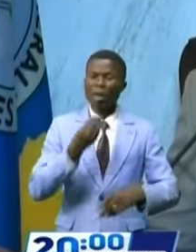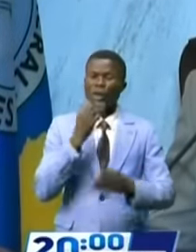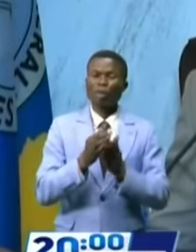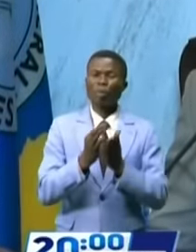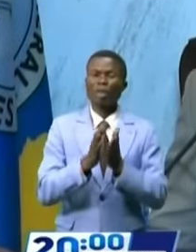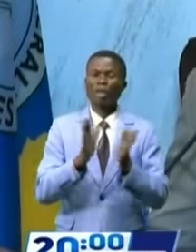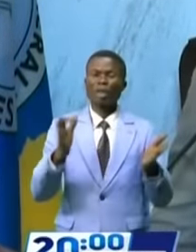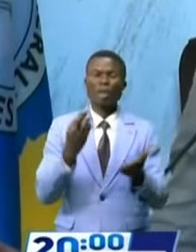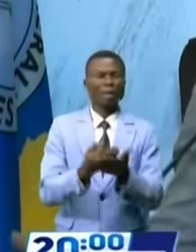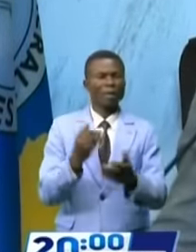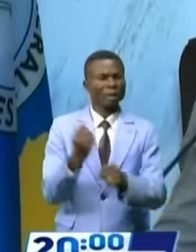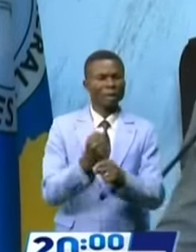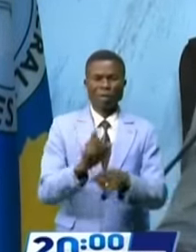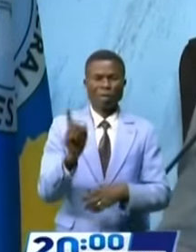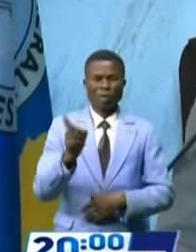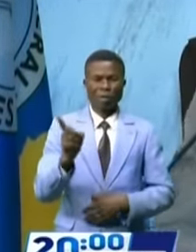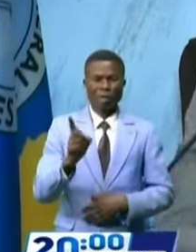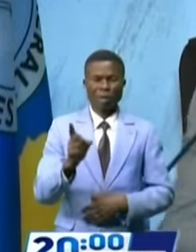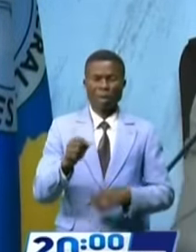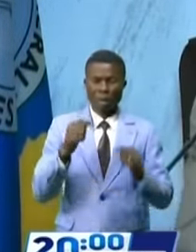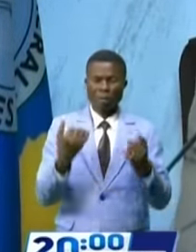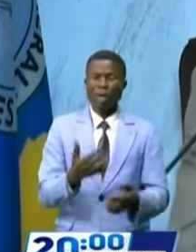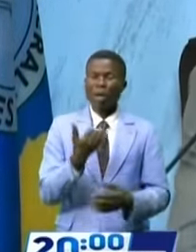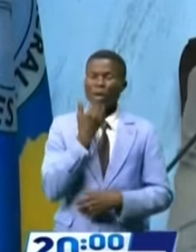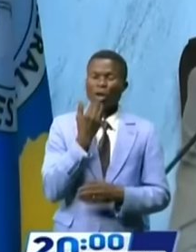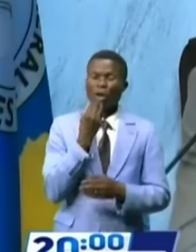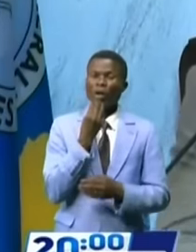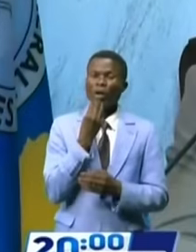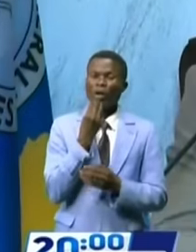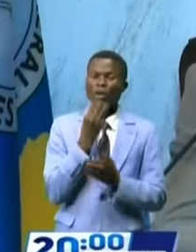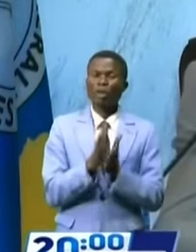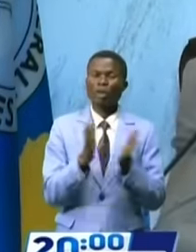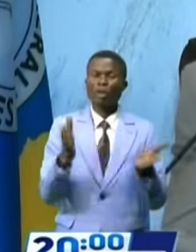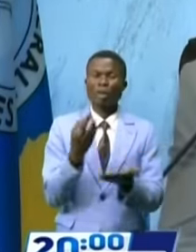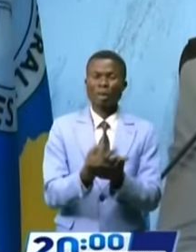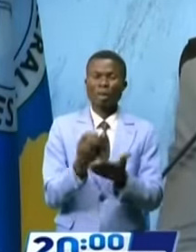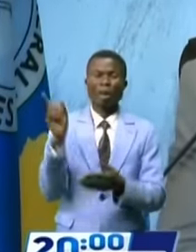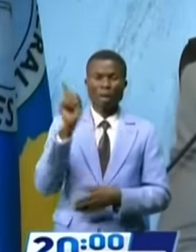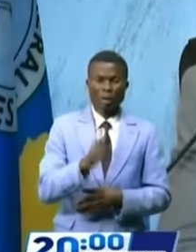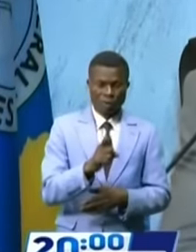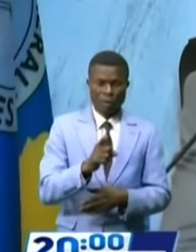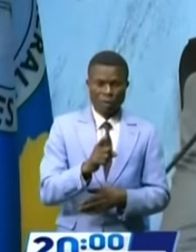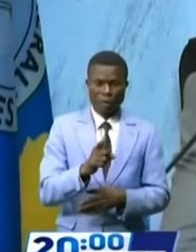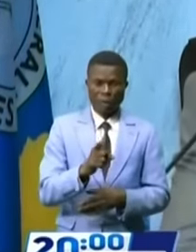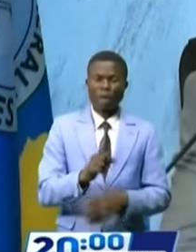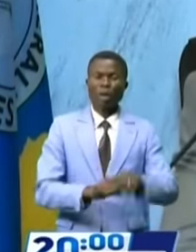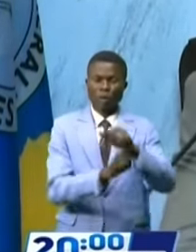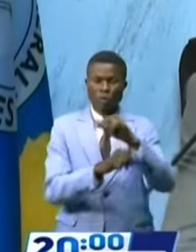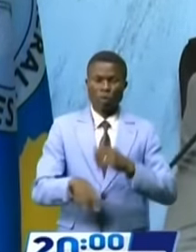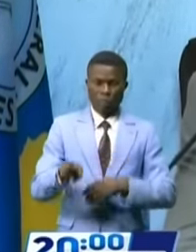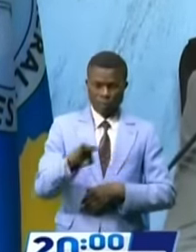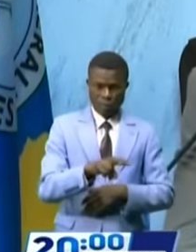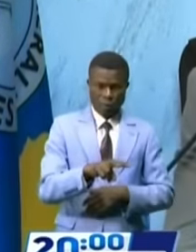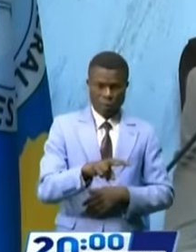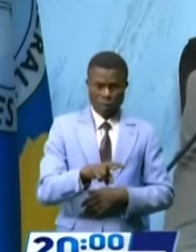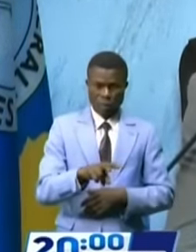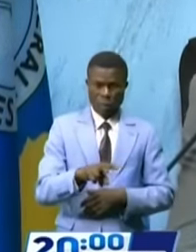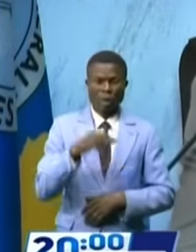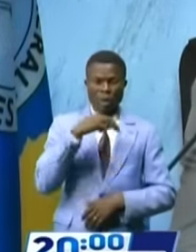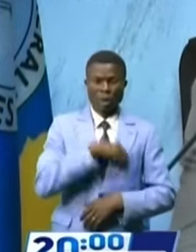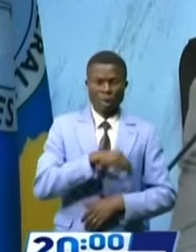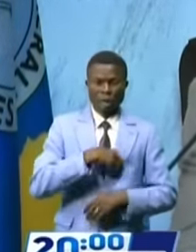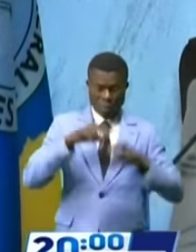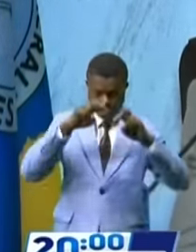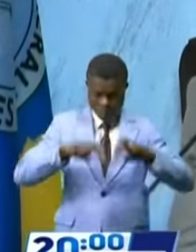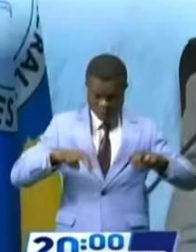finances. Désormais, l'inspection générale des finances viendra vous épauler avec ses missions